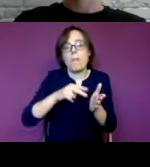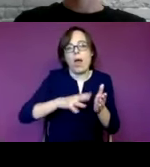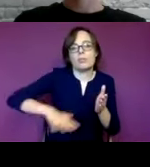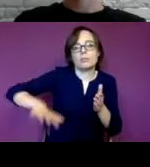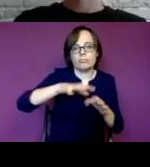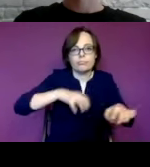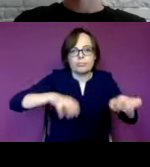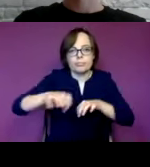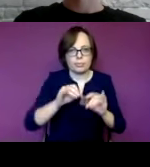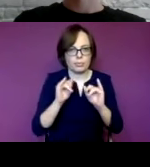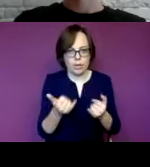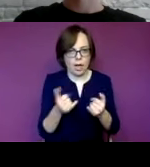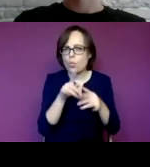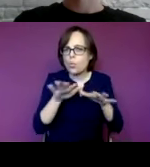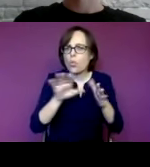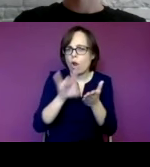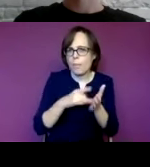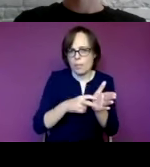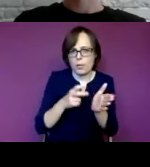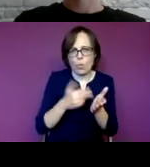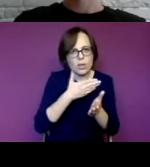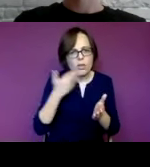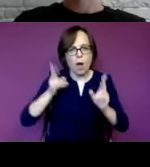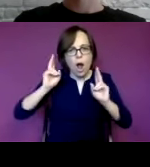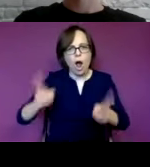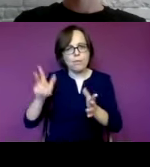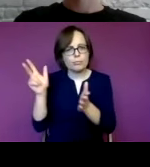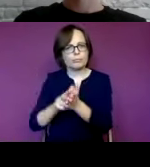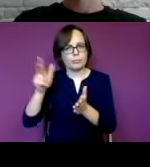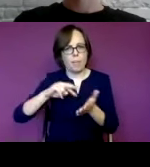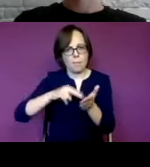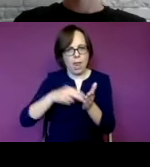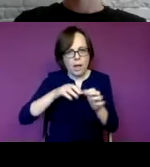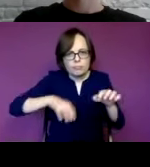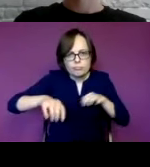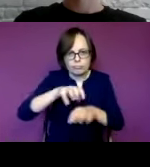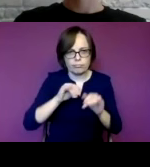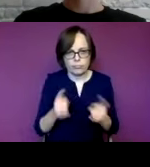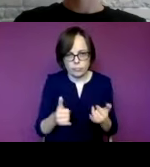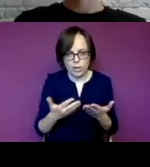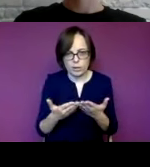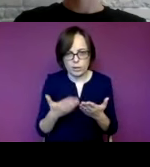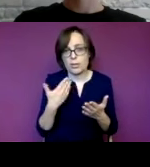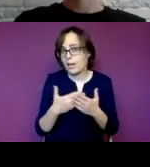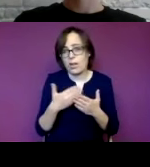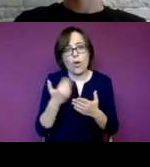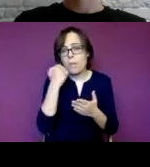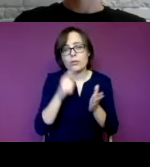wielu gminach, więc ten konflikt jest na wielu poziomach formalnych, ma też takim